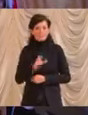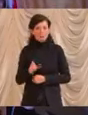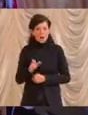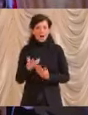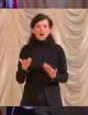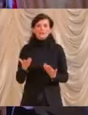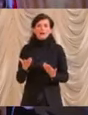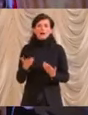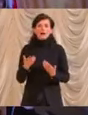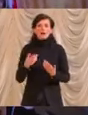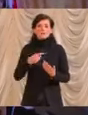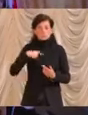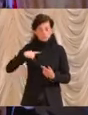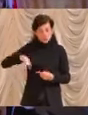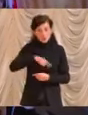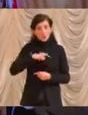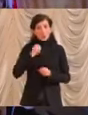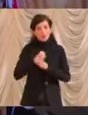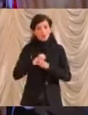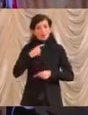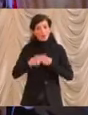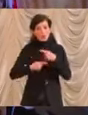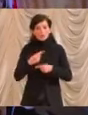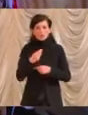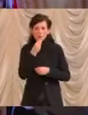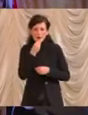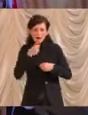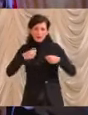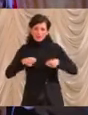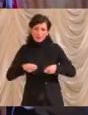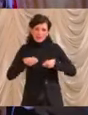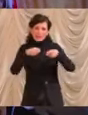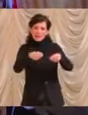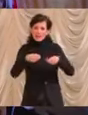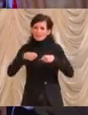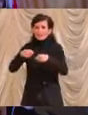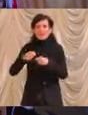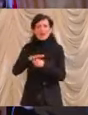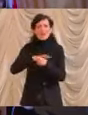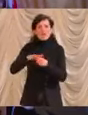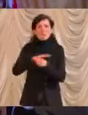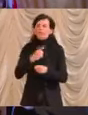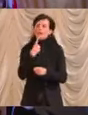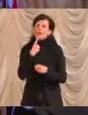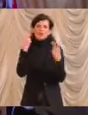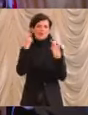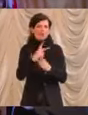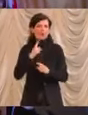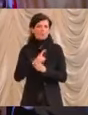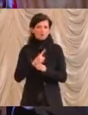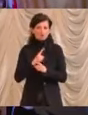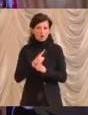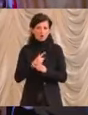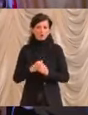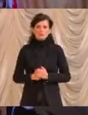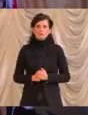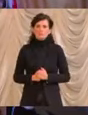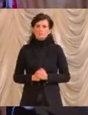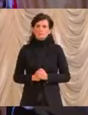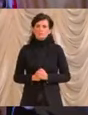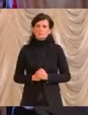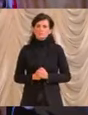portare generi alimentari e prodotti di prima necessità a chi ne ha bisogno. Questo provvedimento che